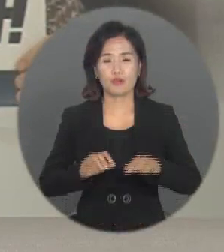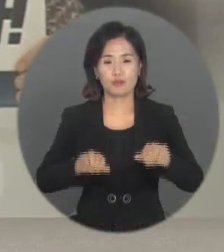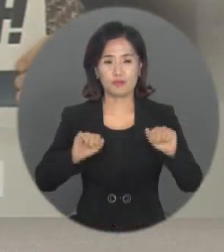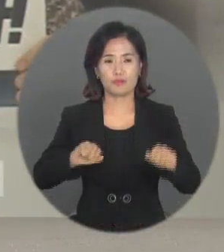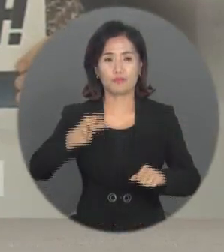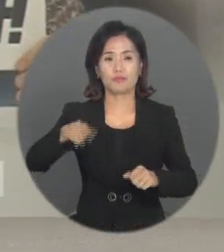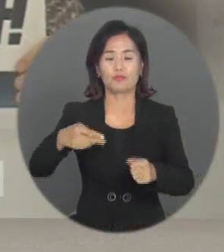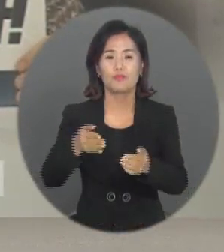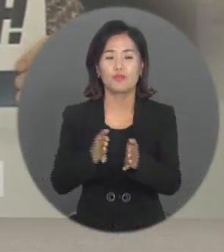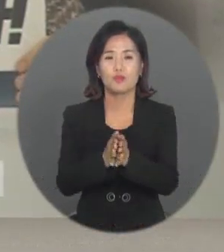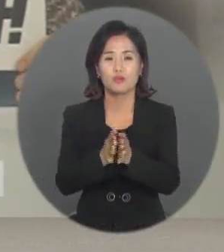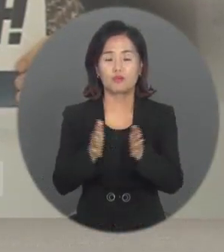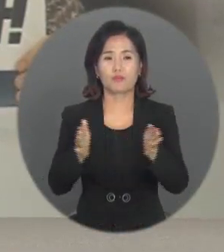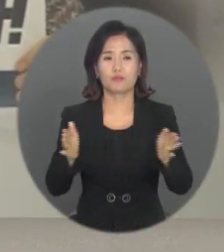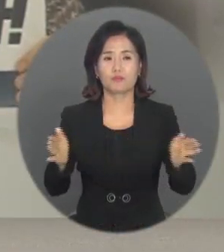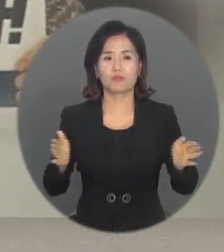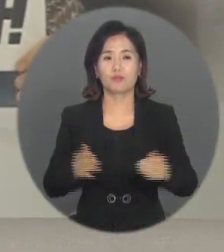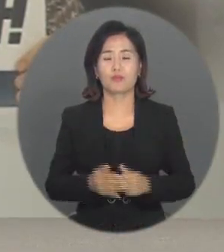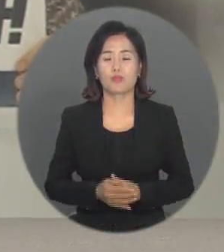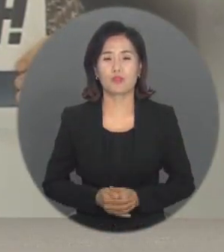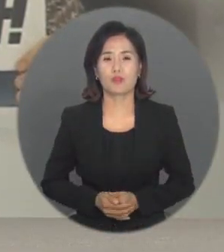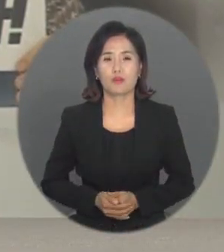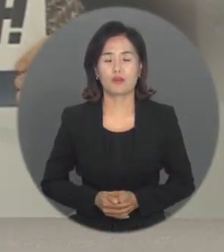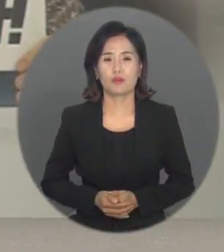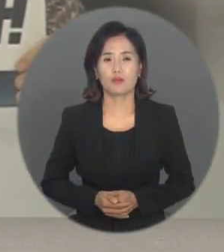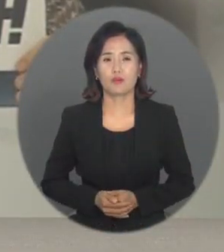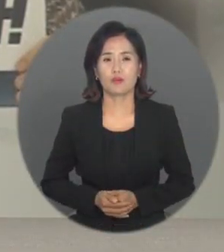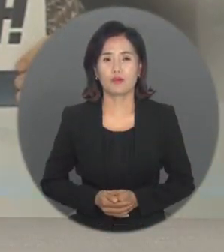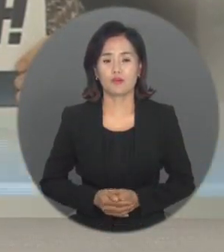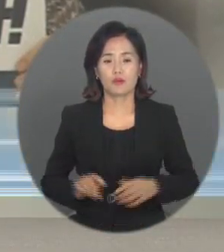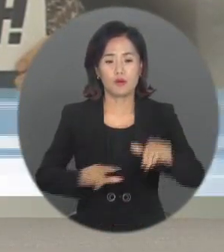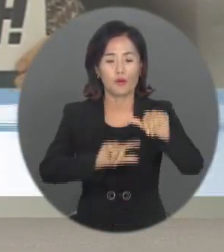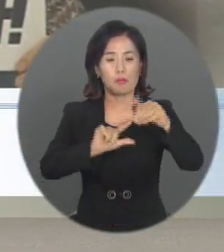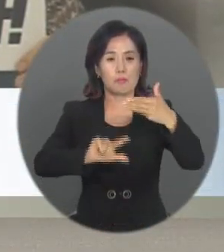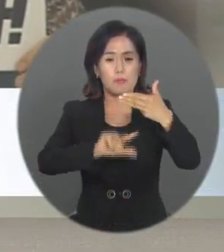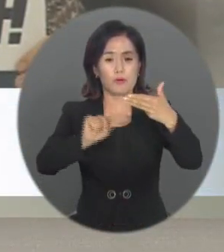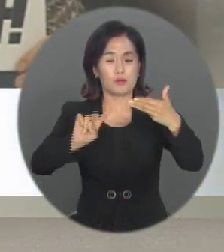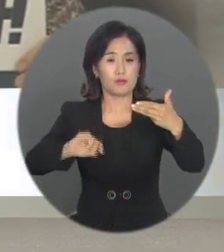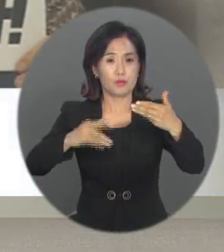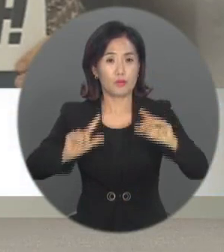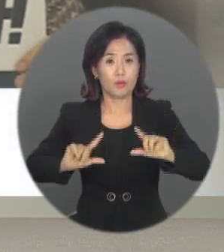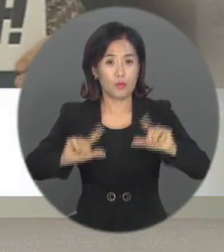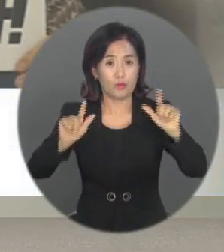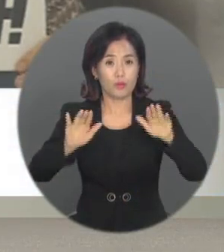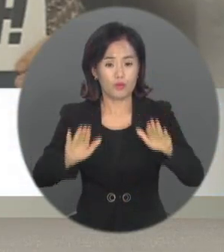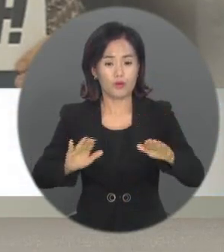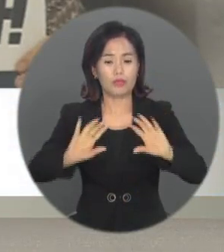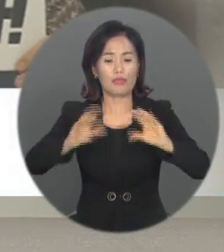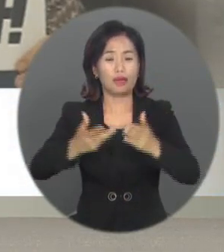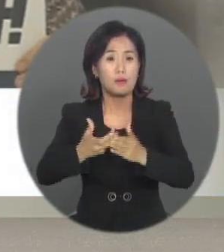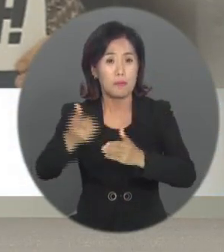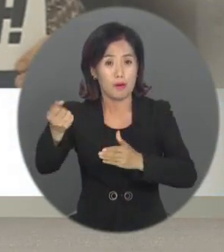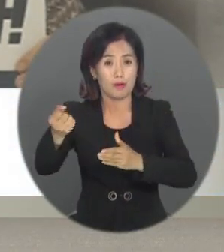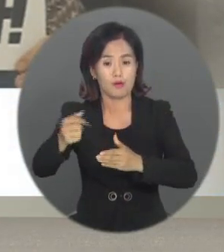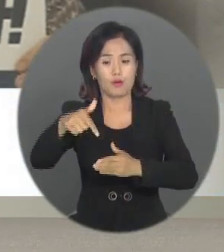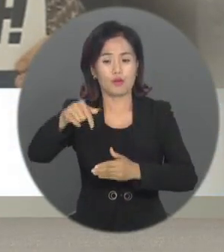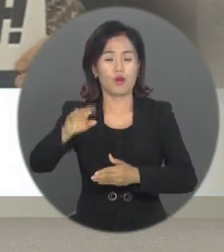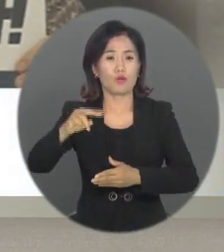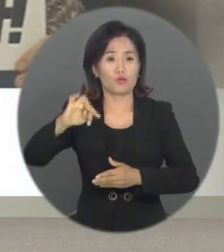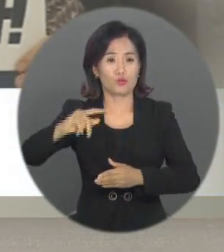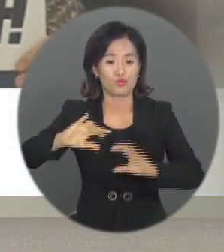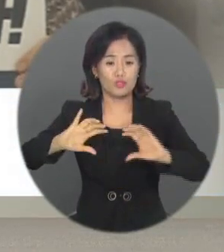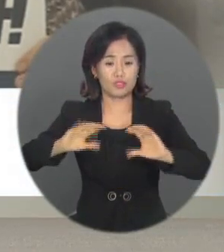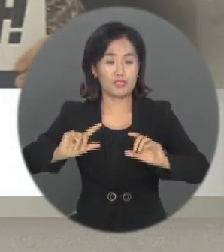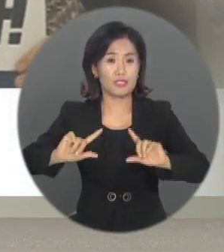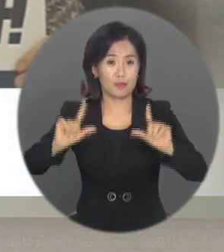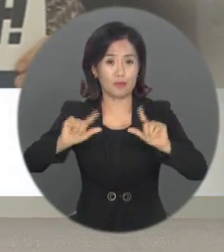여러분 안녕하십니까? 광주 MBC 뉴스데스크입니다. 8월 29일 오늘은 일제의 나라를 빼앗겼던